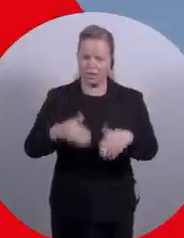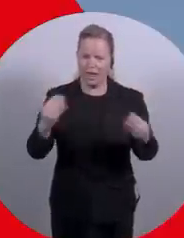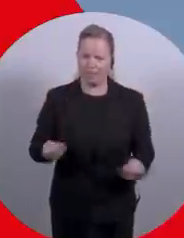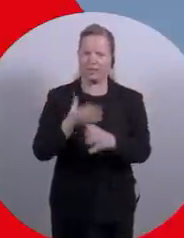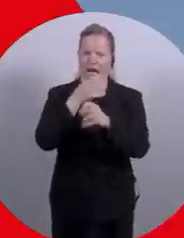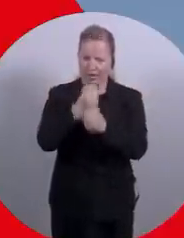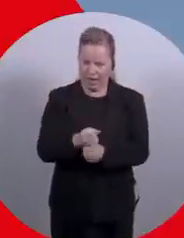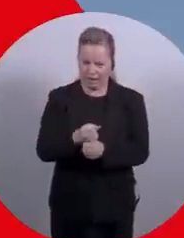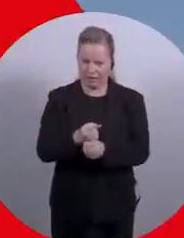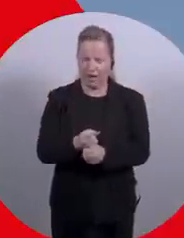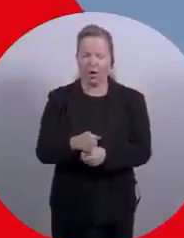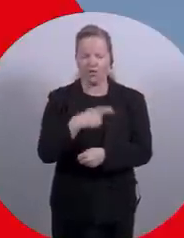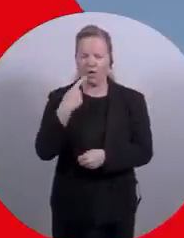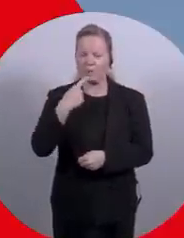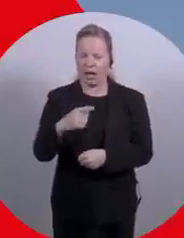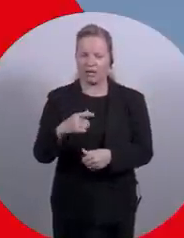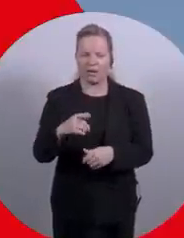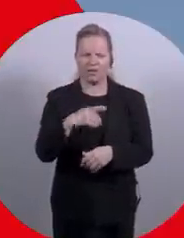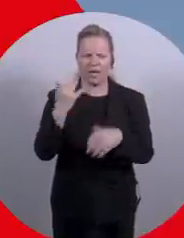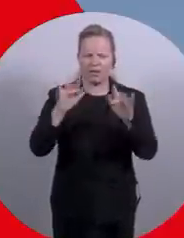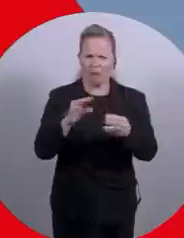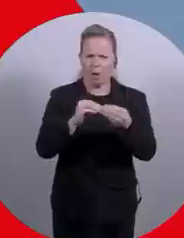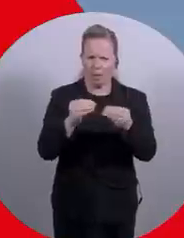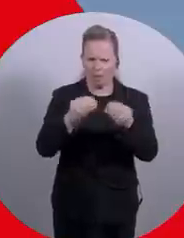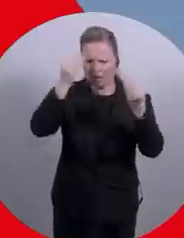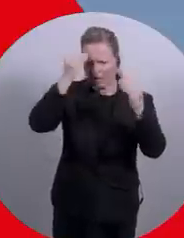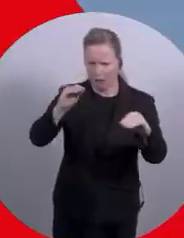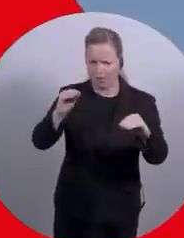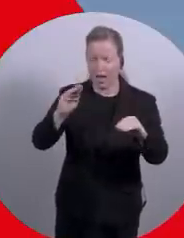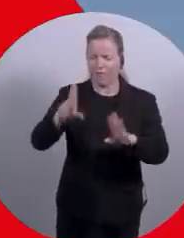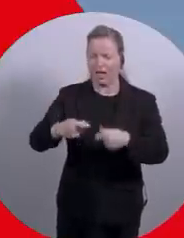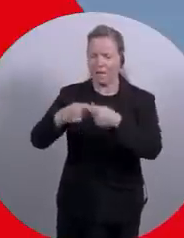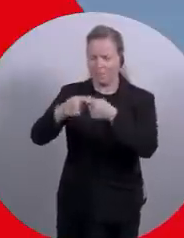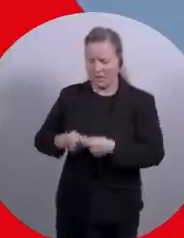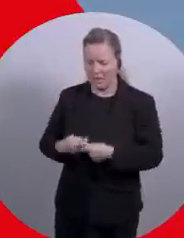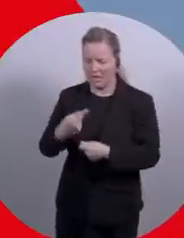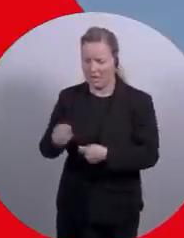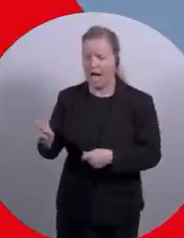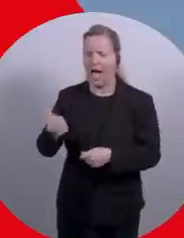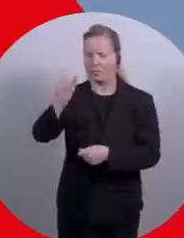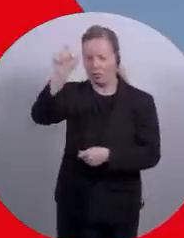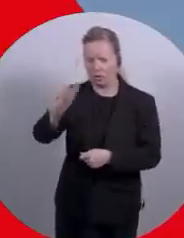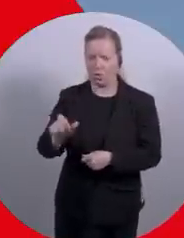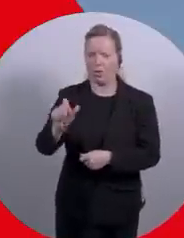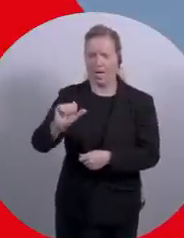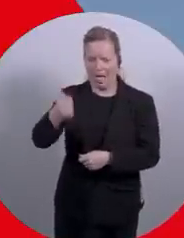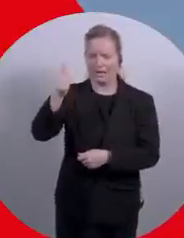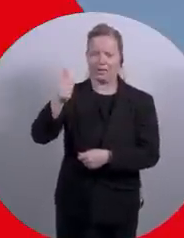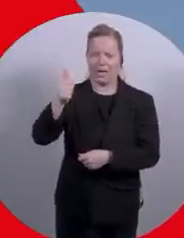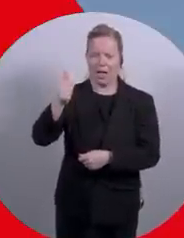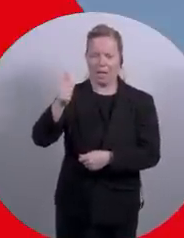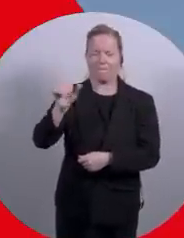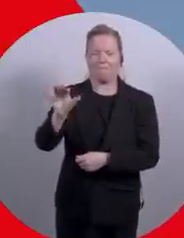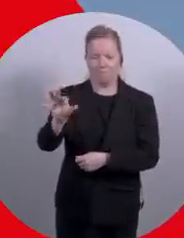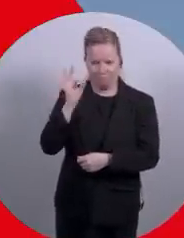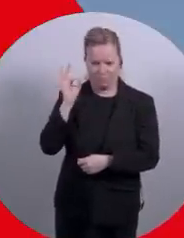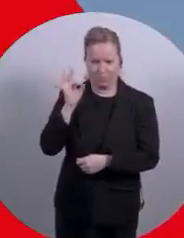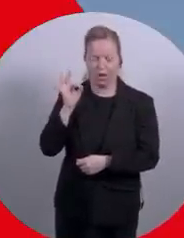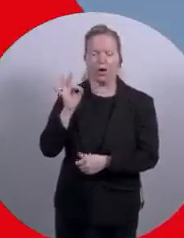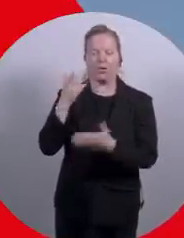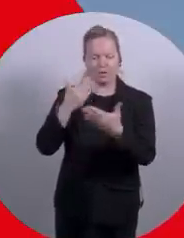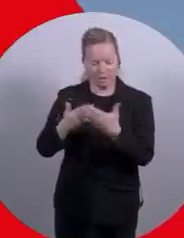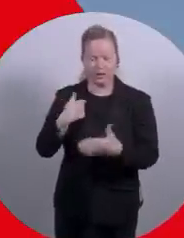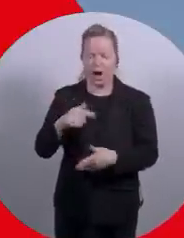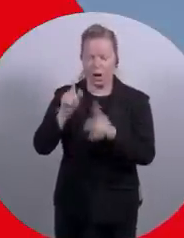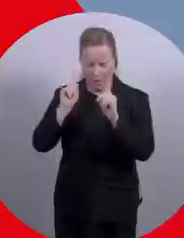wir haben heute gesagt wir haben ein Problem mit der Glaubwürdigkeit und wenn ihr Mitglieder einen ersten wählen dann stehe ich auch dazu und deswegen gebe ich heute meine Stimme Hans